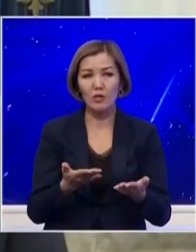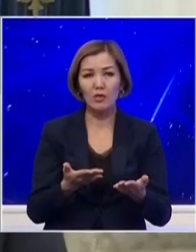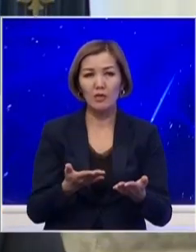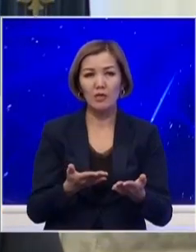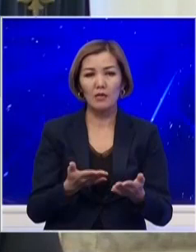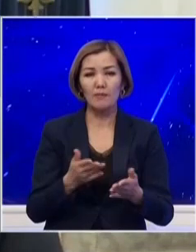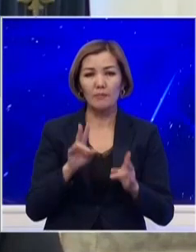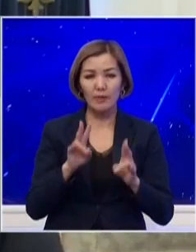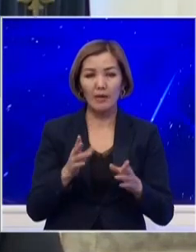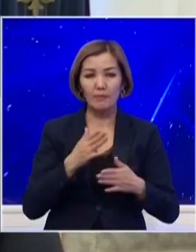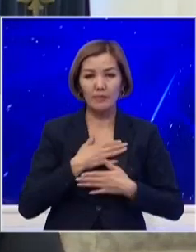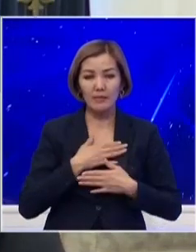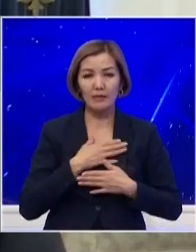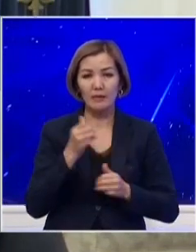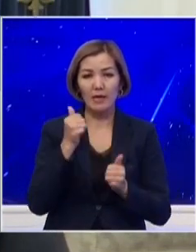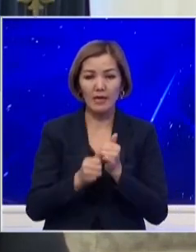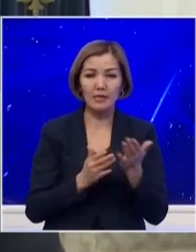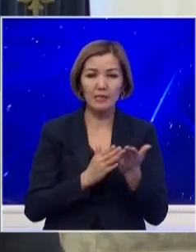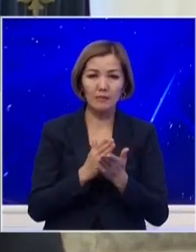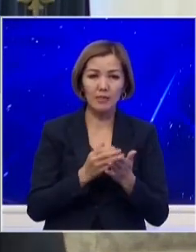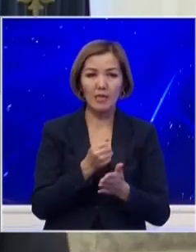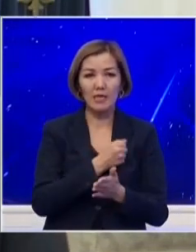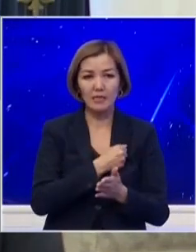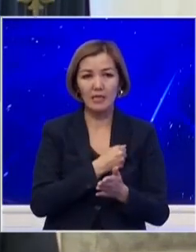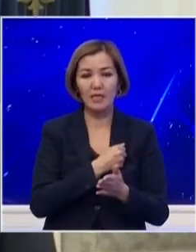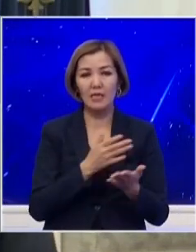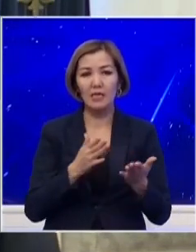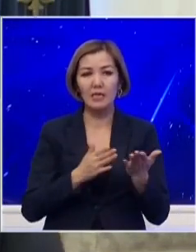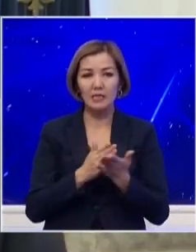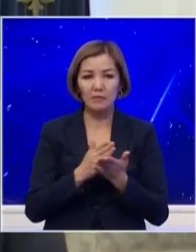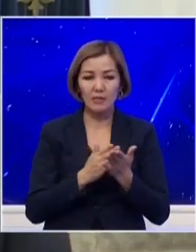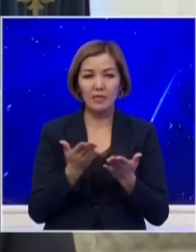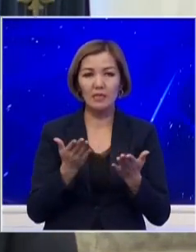әр қызметкерлерімізге, жаңағы әскери қызметкерлерімізге осы